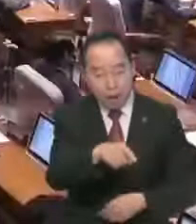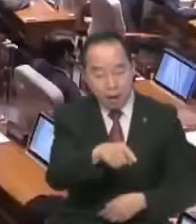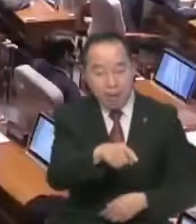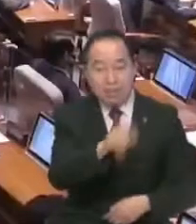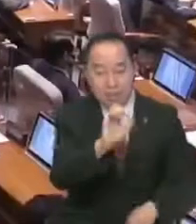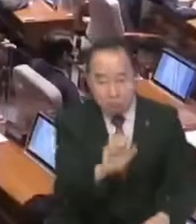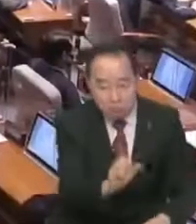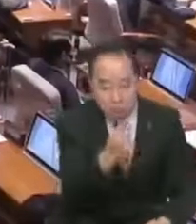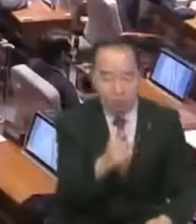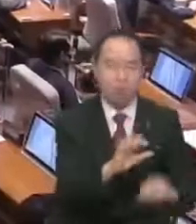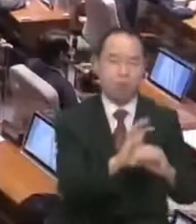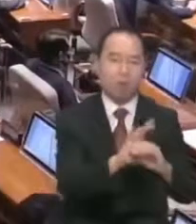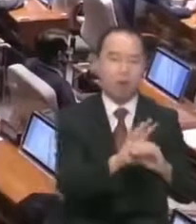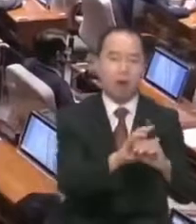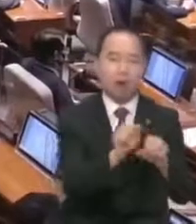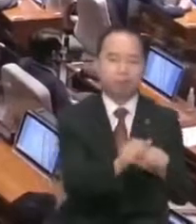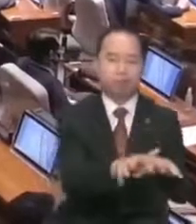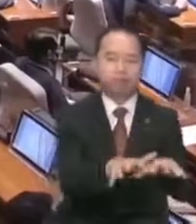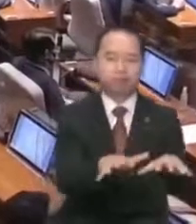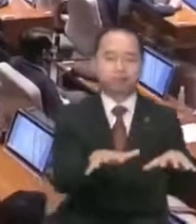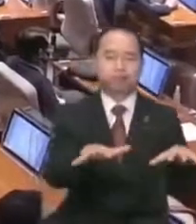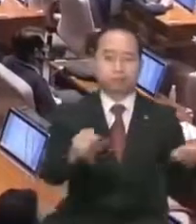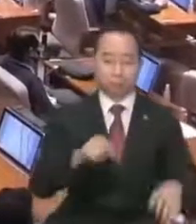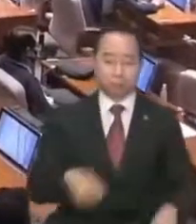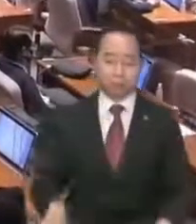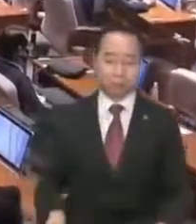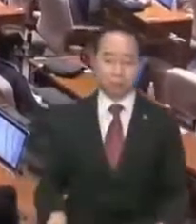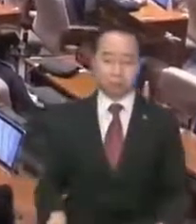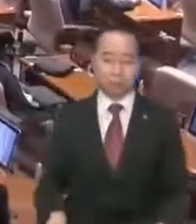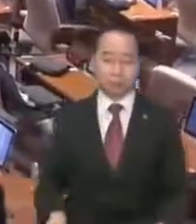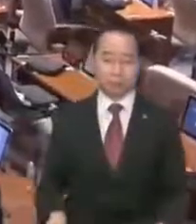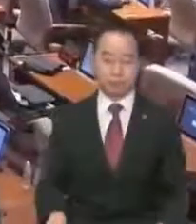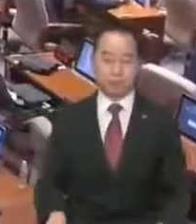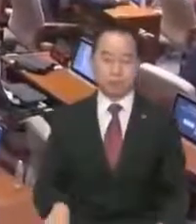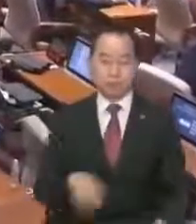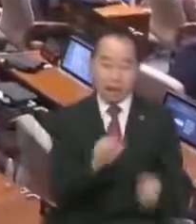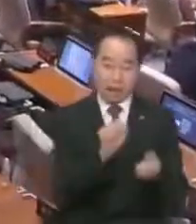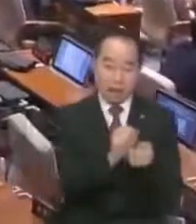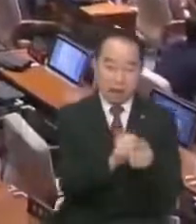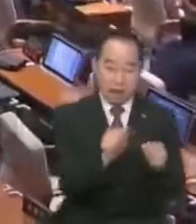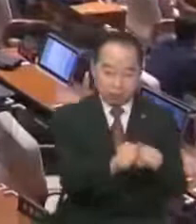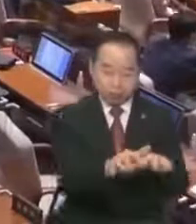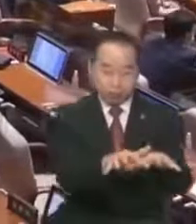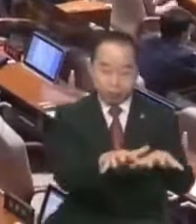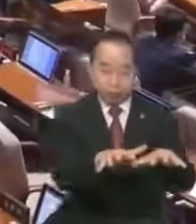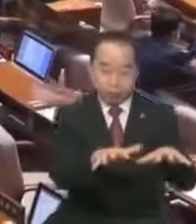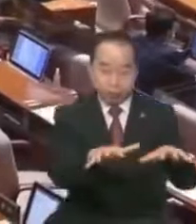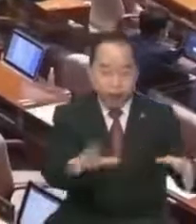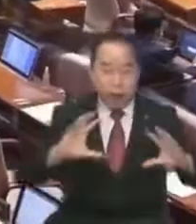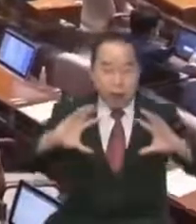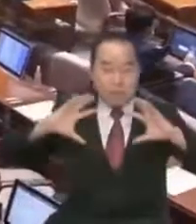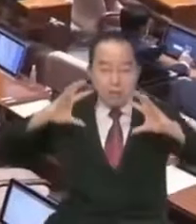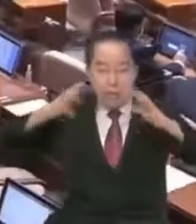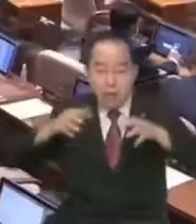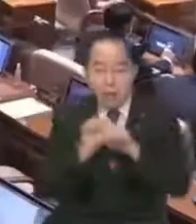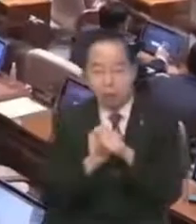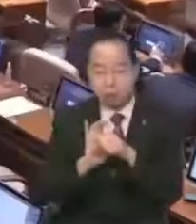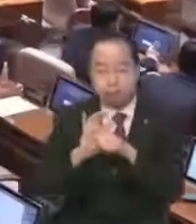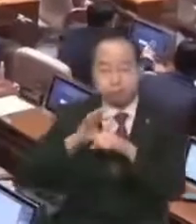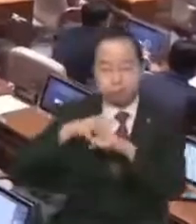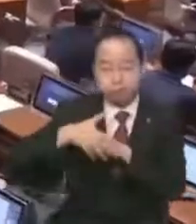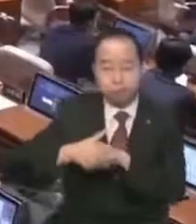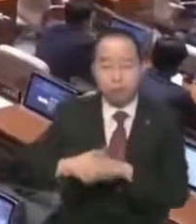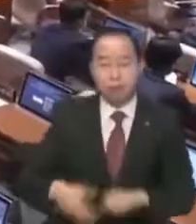코로나19는 그렇게 시작됐습니다. 그 가공할 전염병은 순식간에 세계를 휩쓸었습니다.